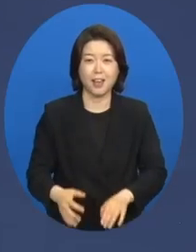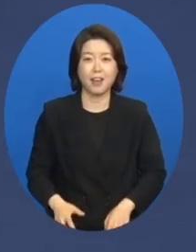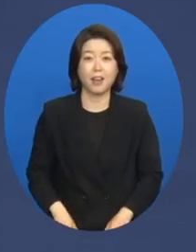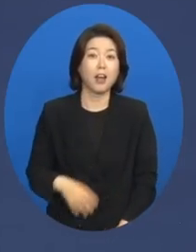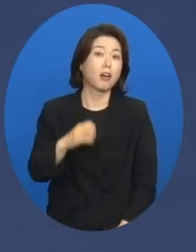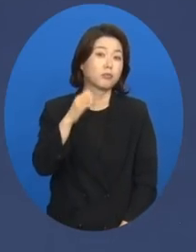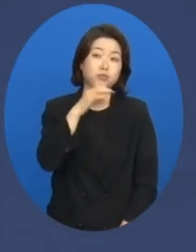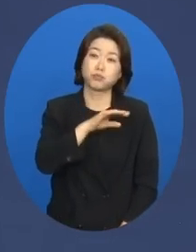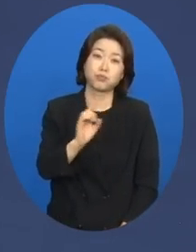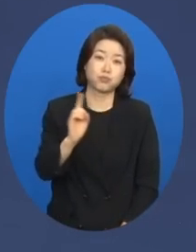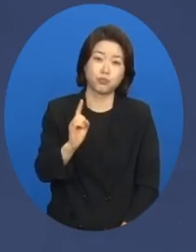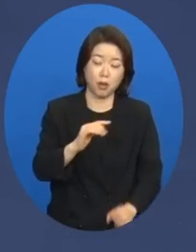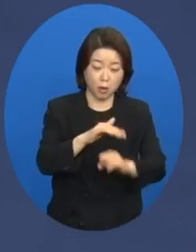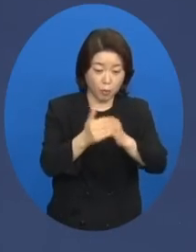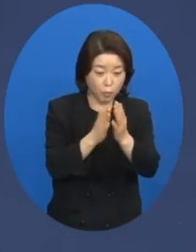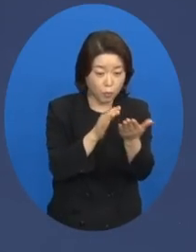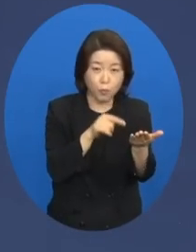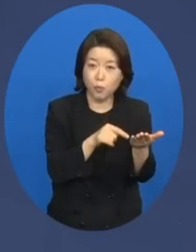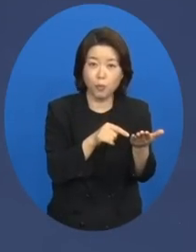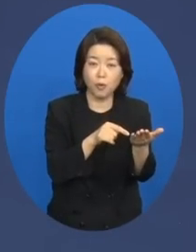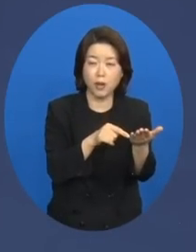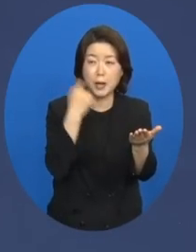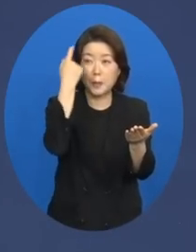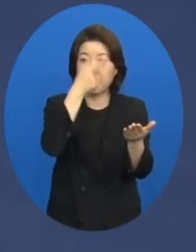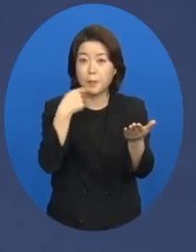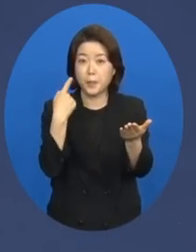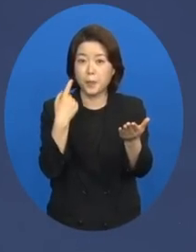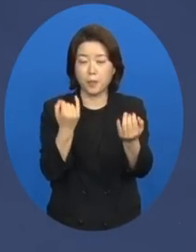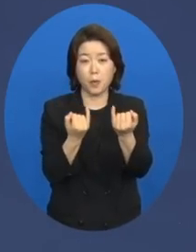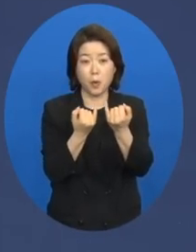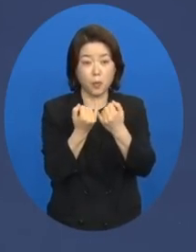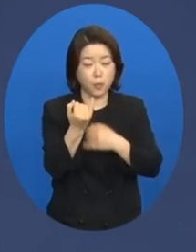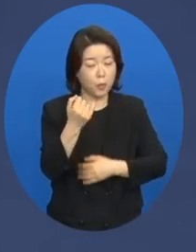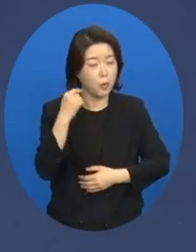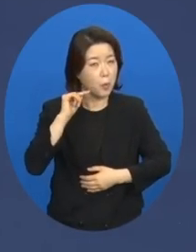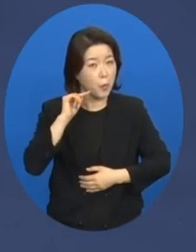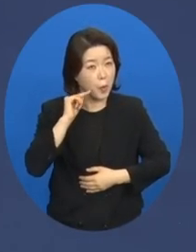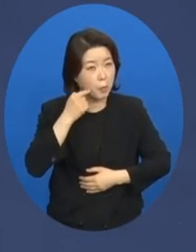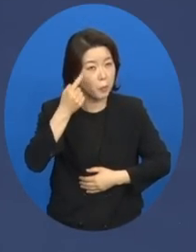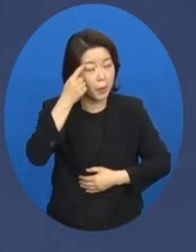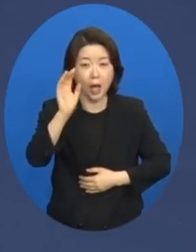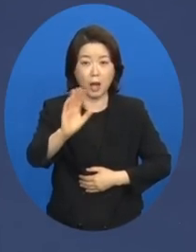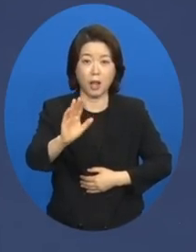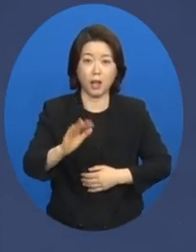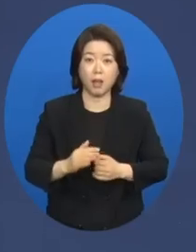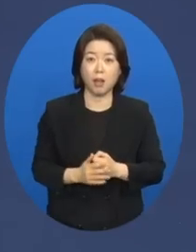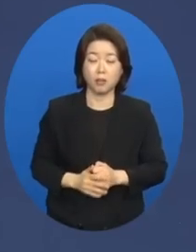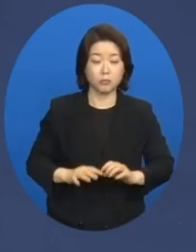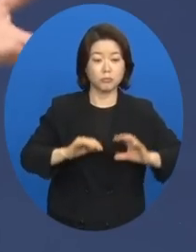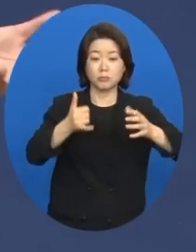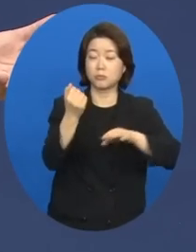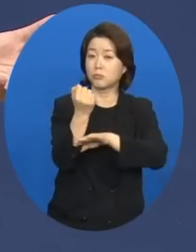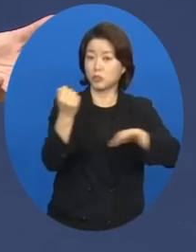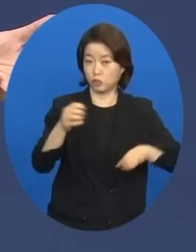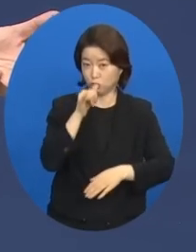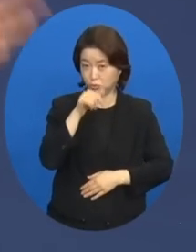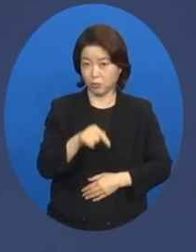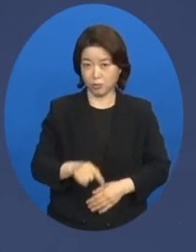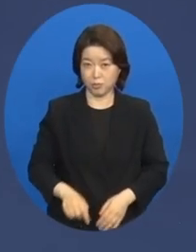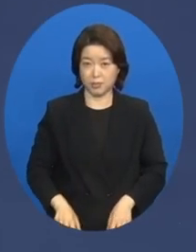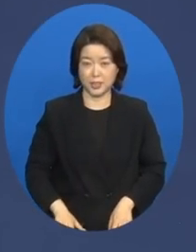그냥 성경에 웬만해서 외모를 중시하지 않거든요. 근데 어쨌든 세상적인 기준은 또